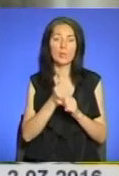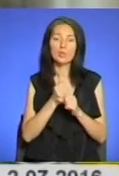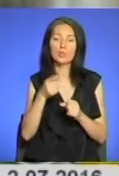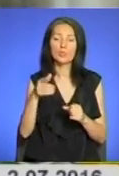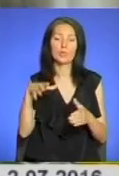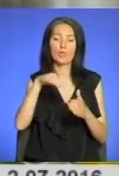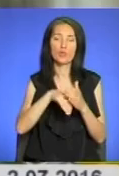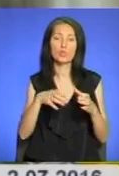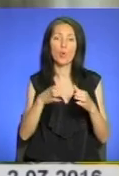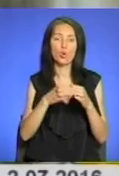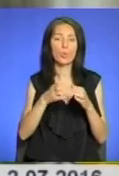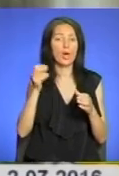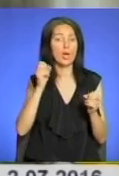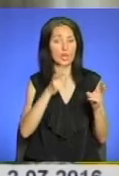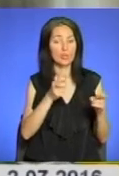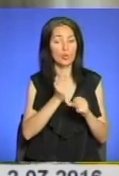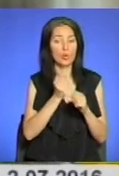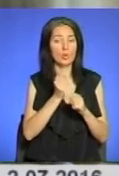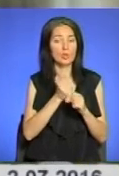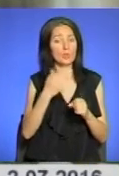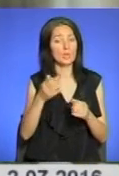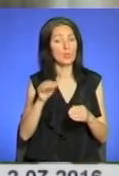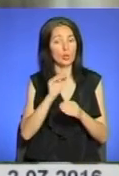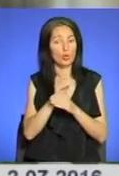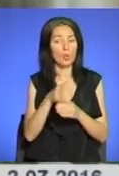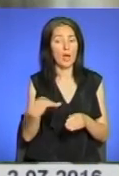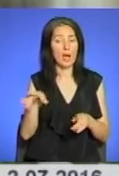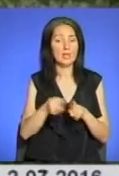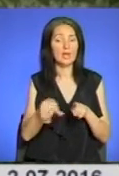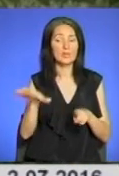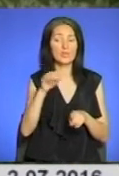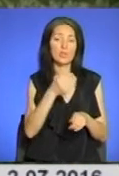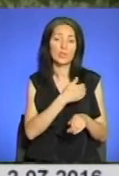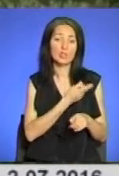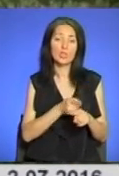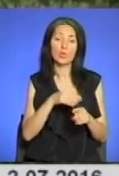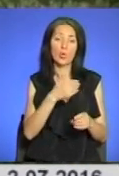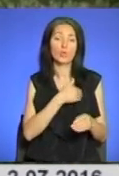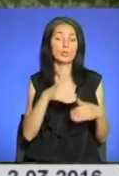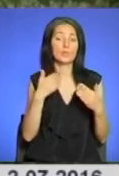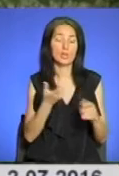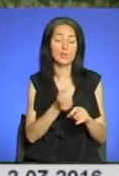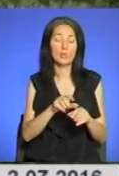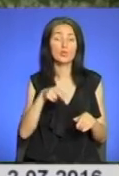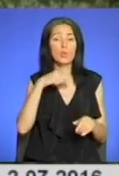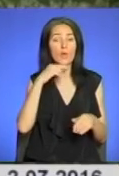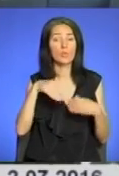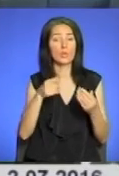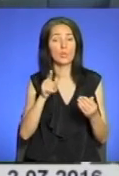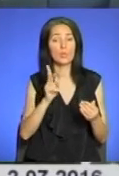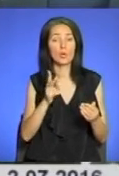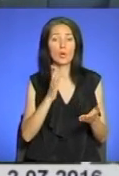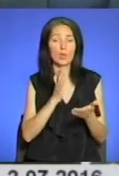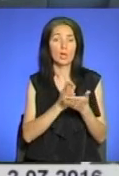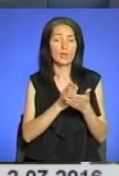додатково А так всі бажаючі які хочуть звертаються і більшу увагу приділяємо тим хто належить до групи